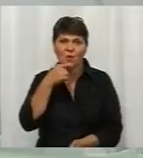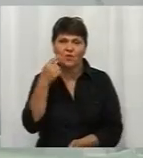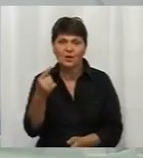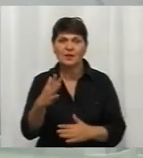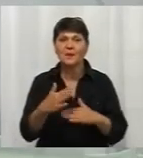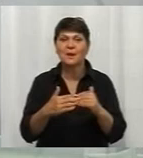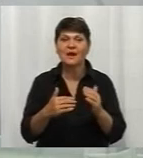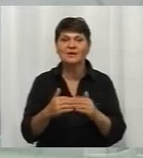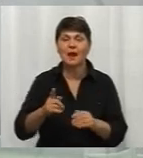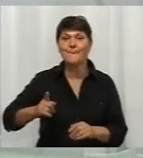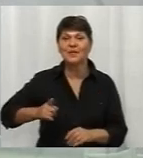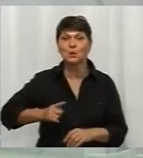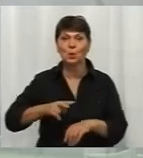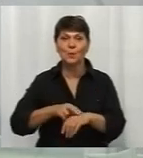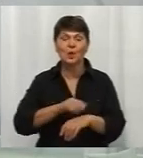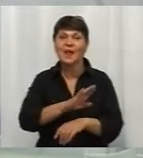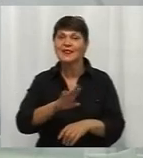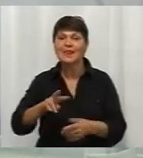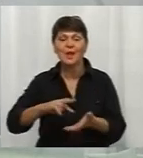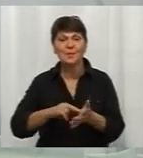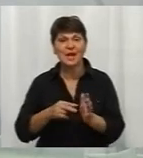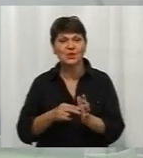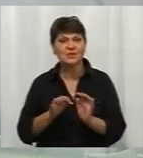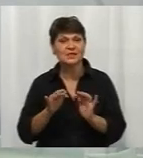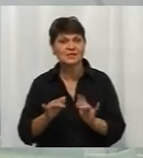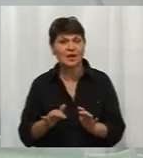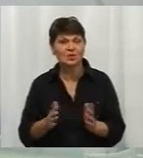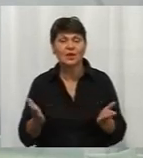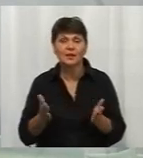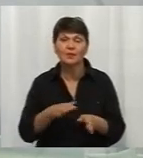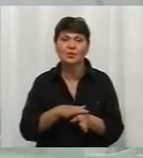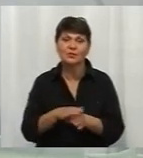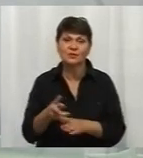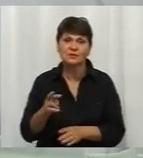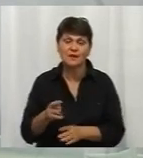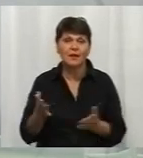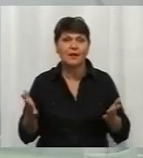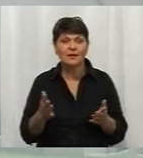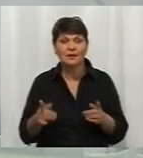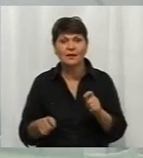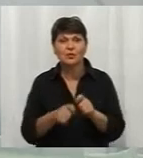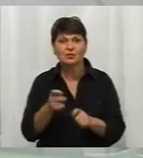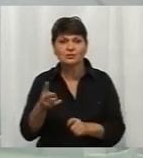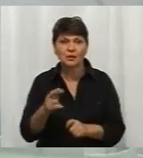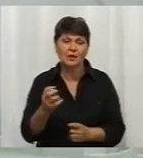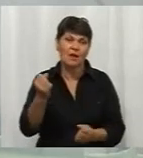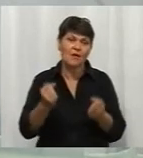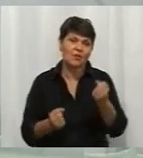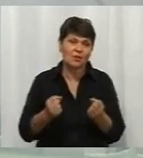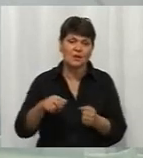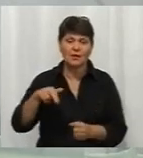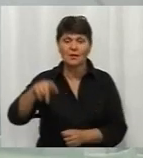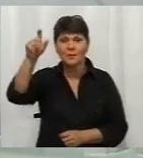патрульної поліції, не планові заходи, які проводяться, яким чином фіксується порушення, коли пішохід або водій, або